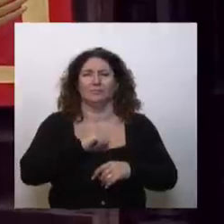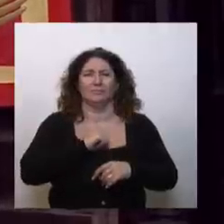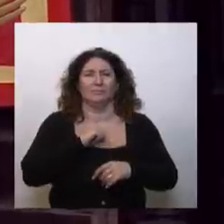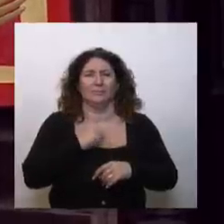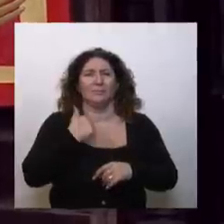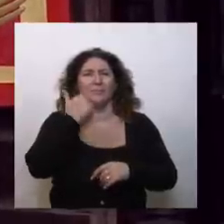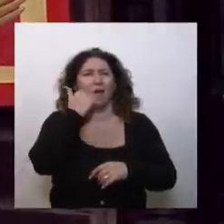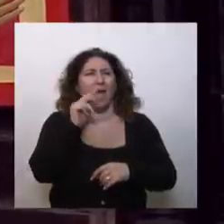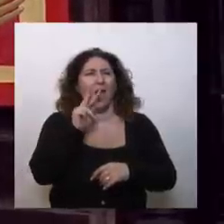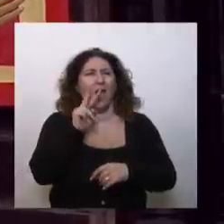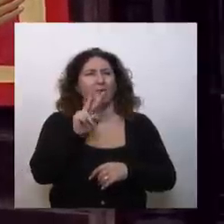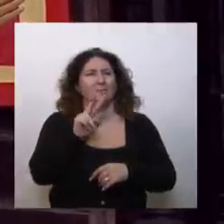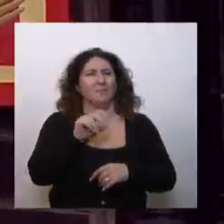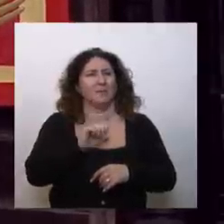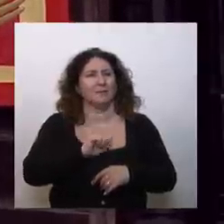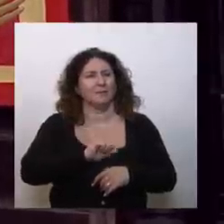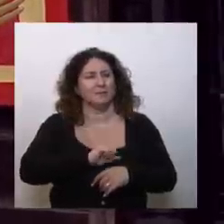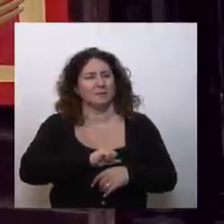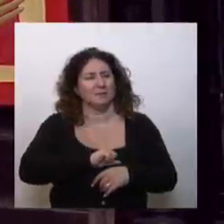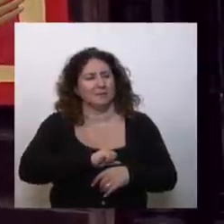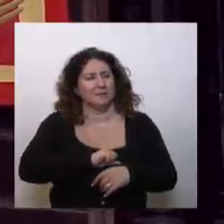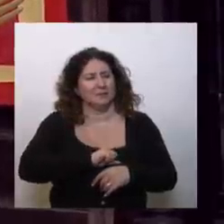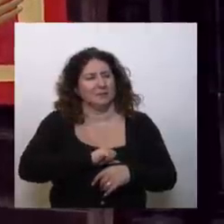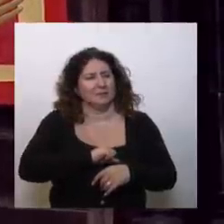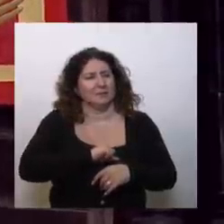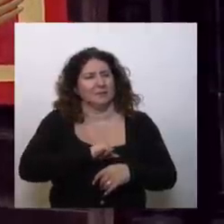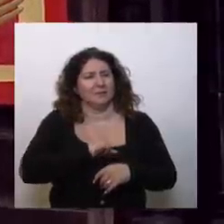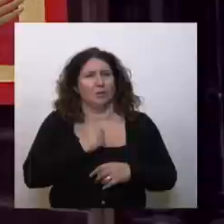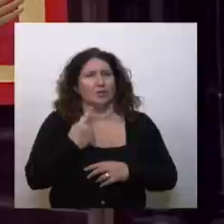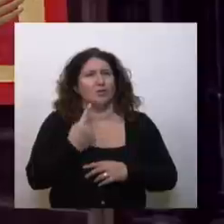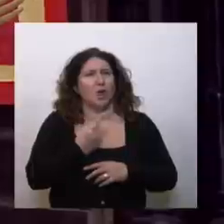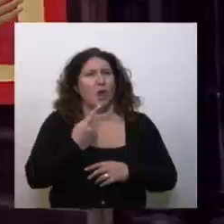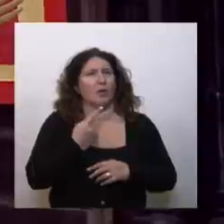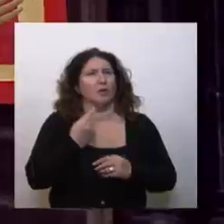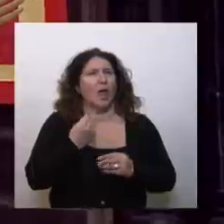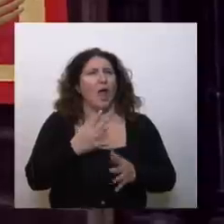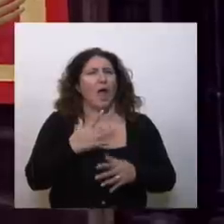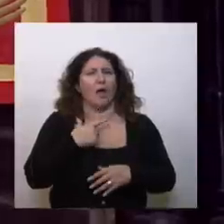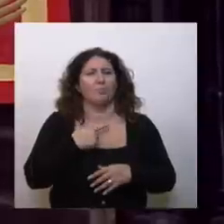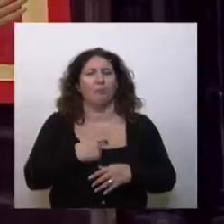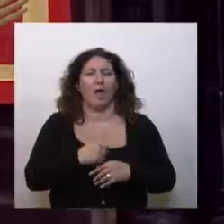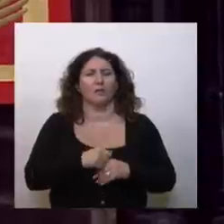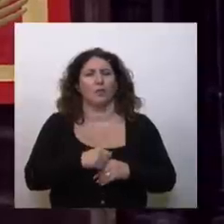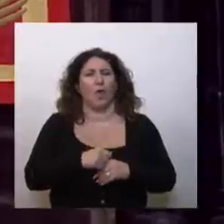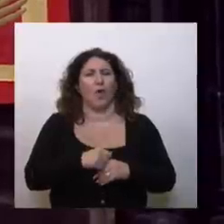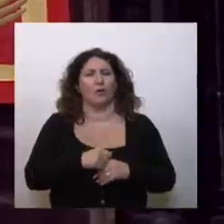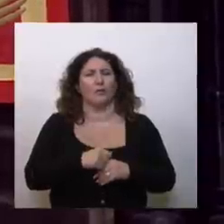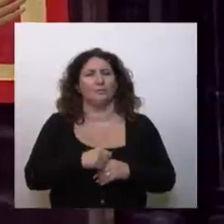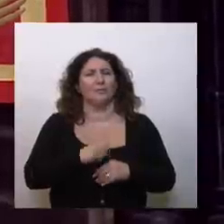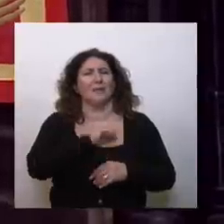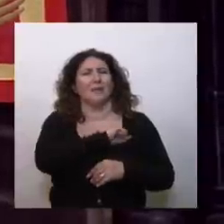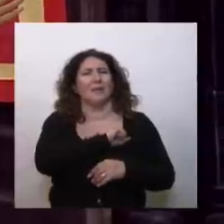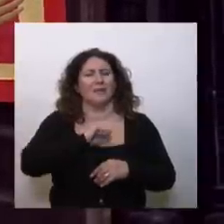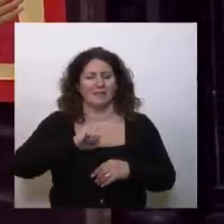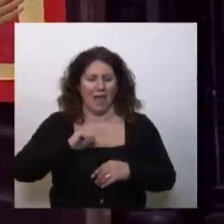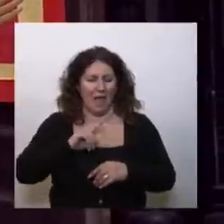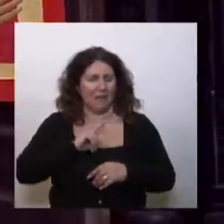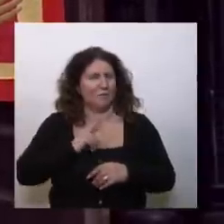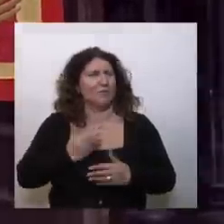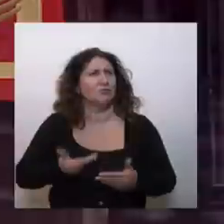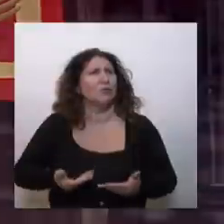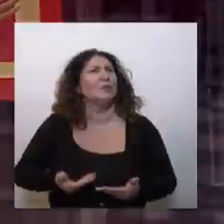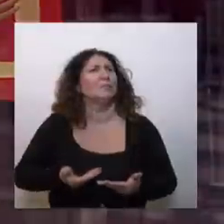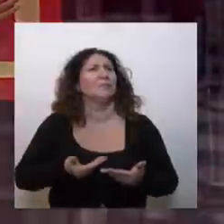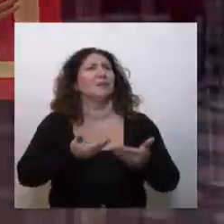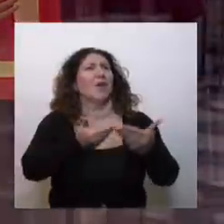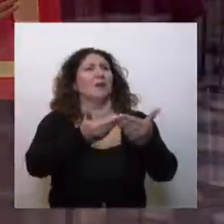di madre che vive la solitudine e l'abbandono. È la croce dell'offerta del proprio sacrificio in unione